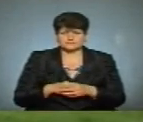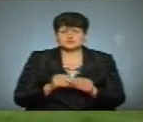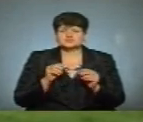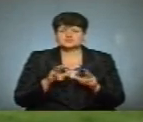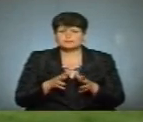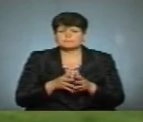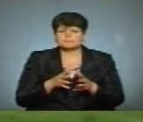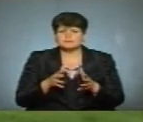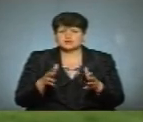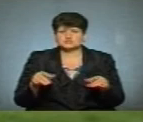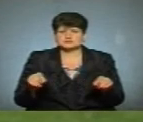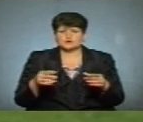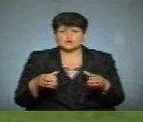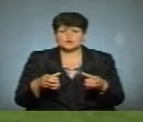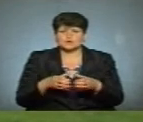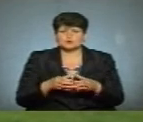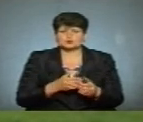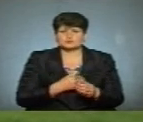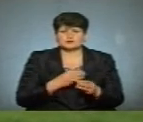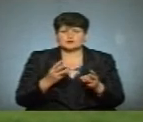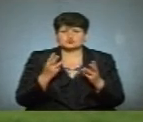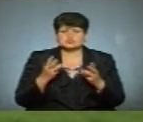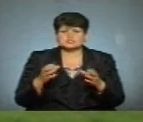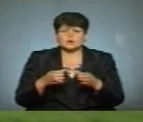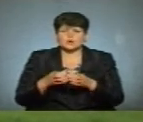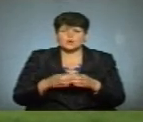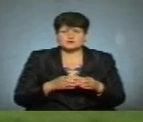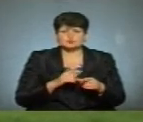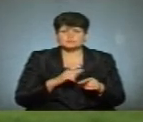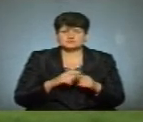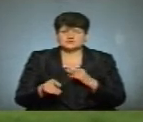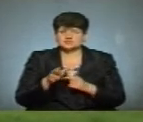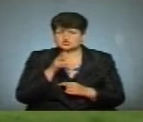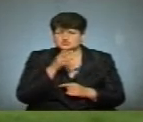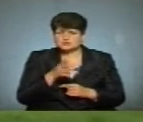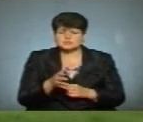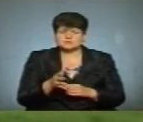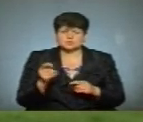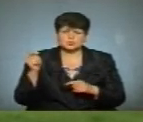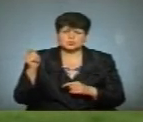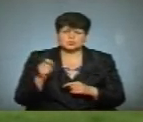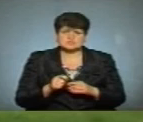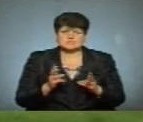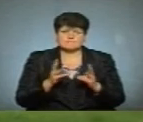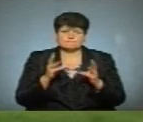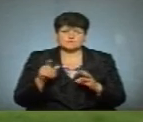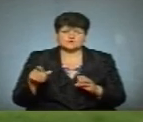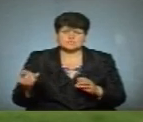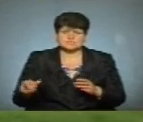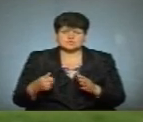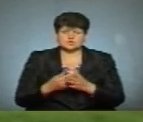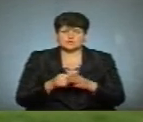побільше створювати в громадах добровільних пожежних команд для того, щоб пришвидшити час доїзду пожежних до